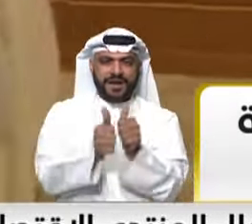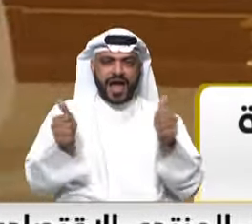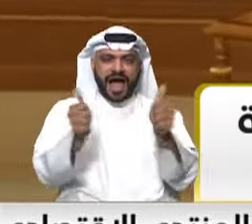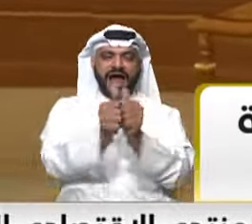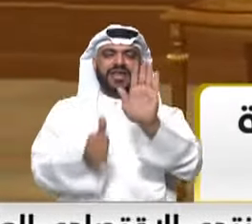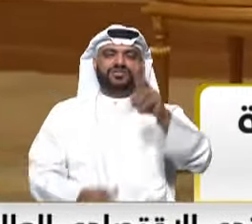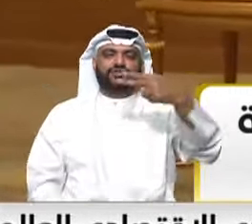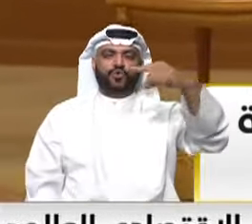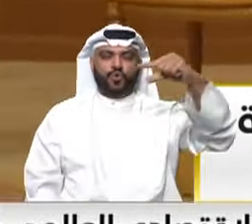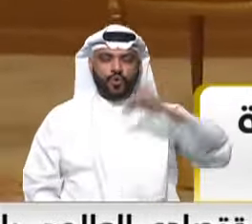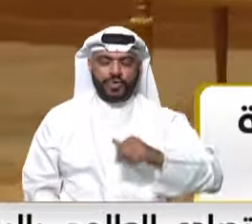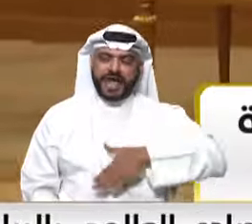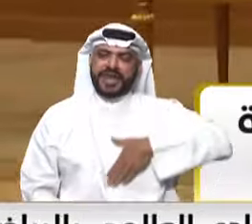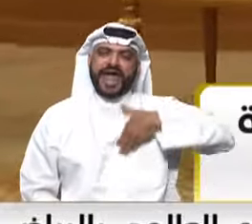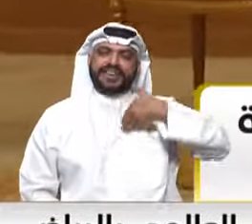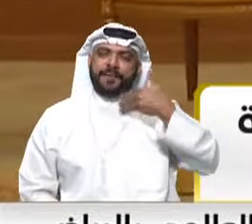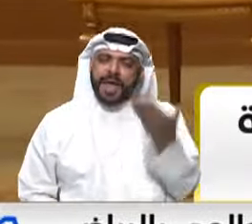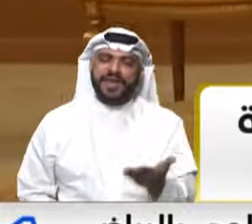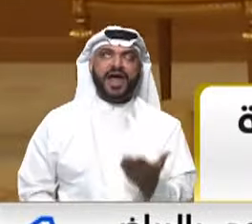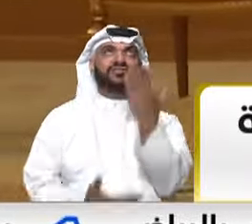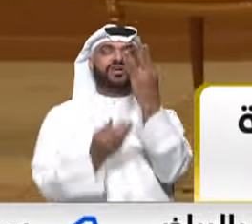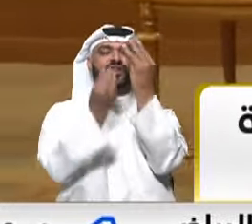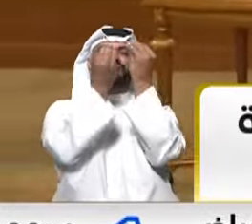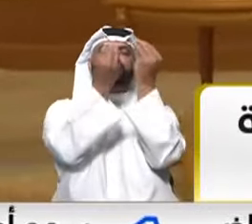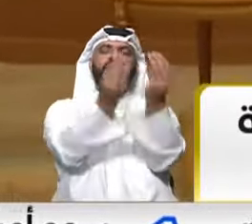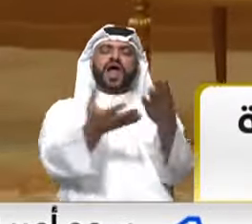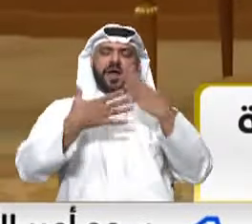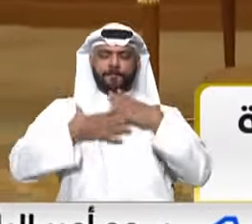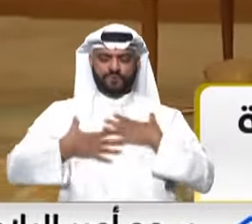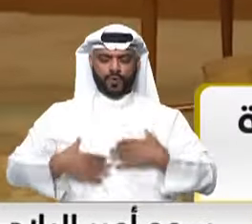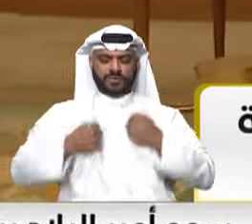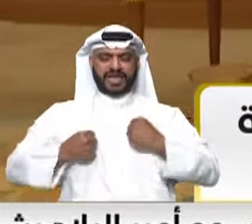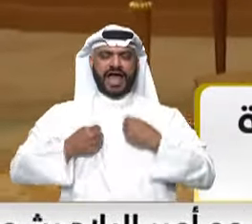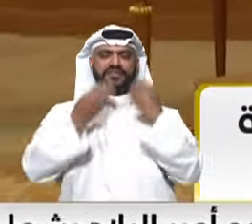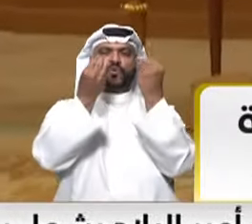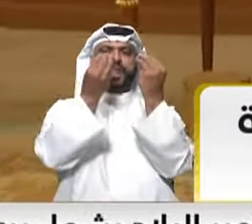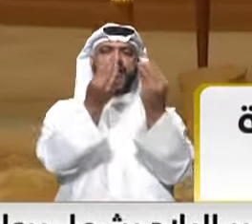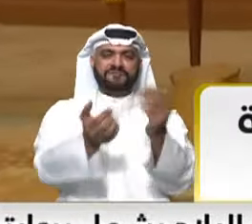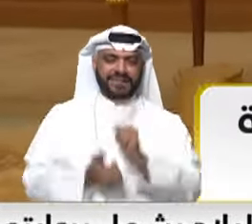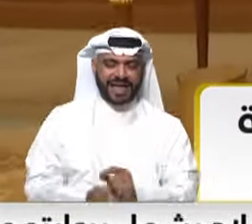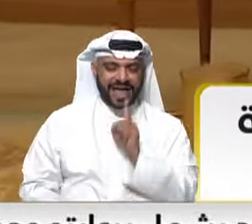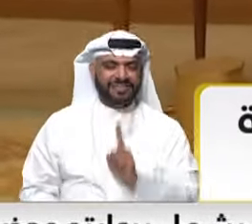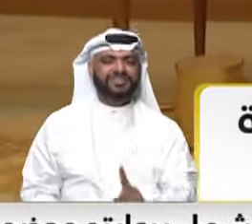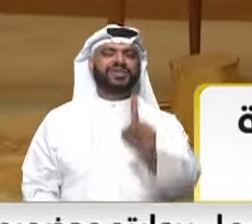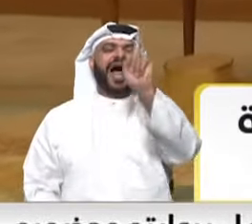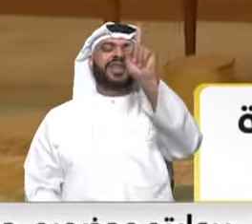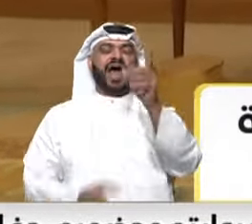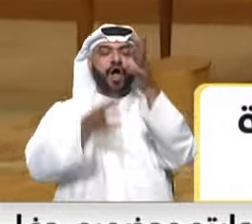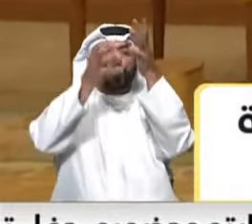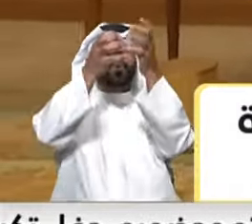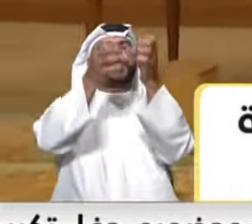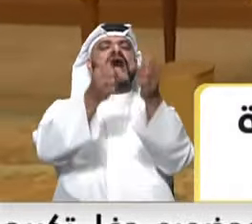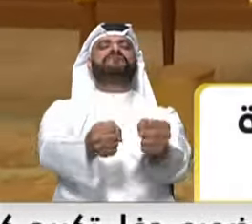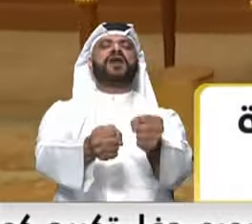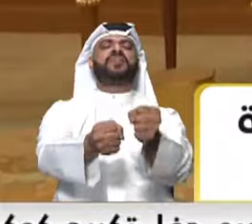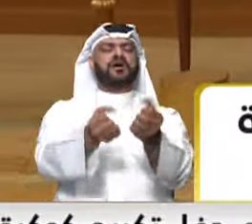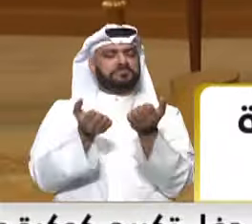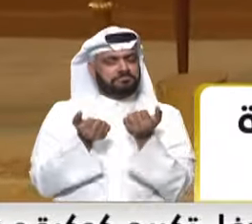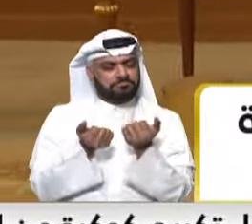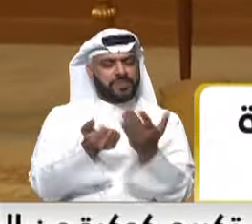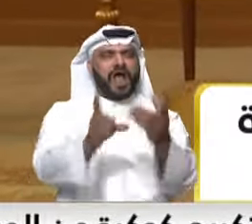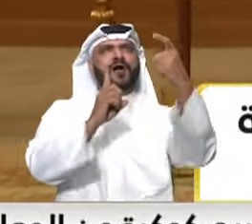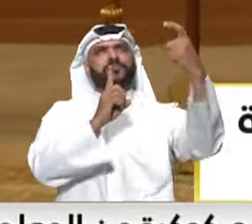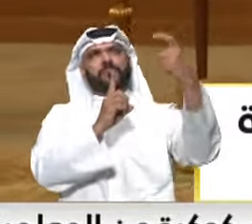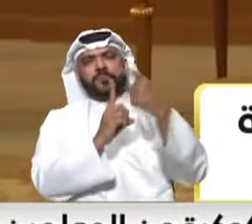الشقيقه راجيا من الباري عز وجل ان يديم عليه موفور الصحه وتمام العافيه ويحفظه بكرم عنايته